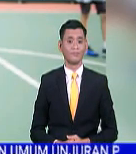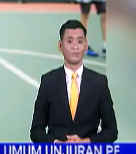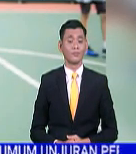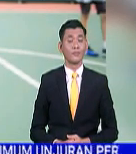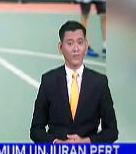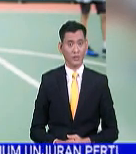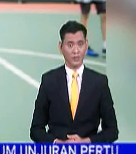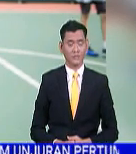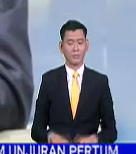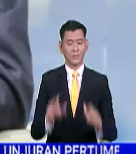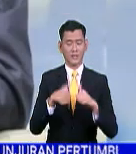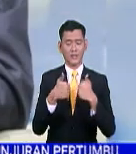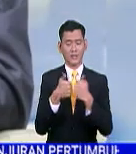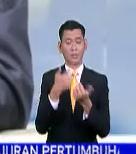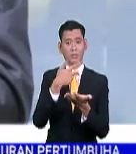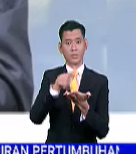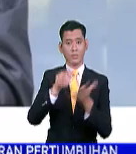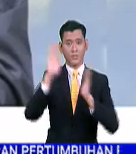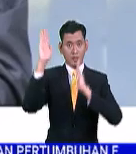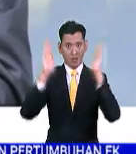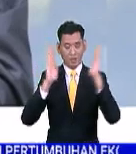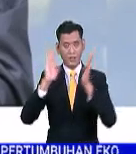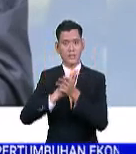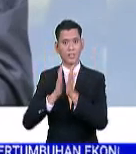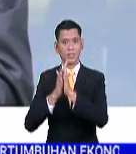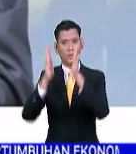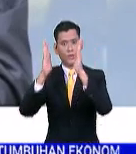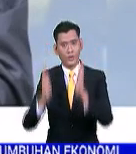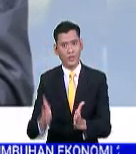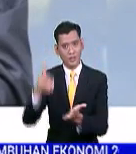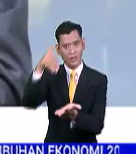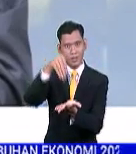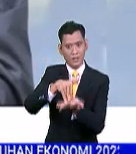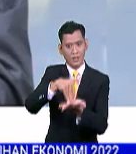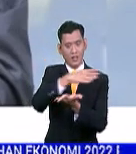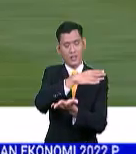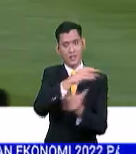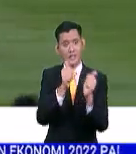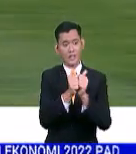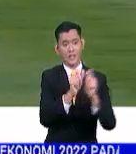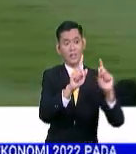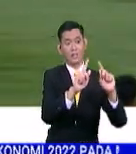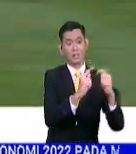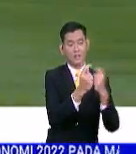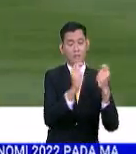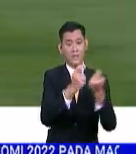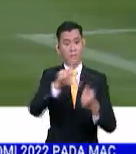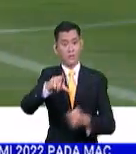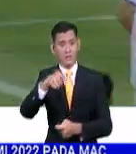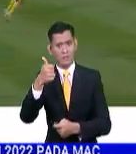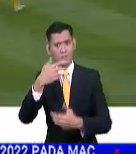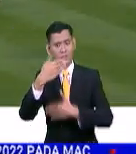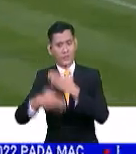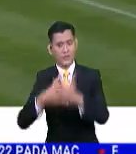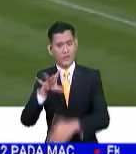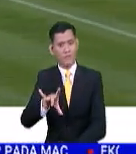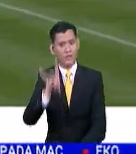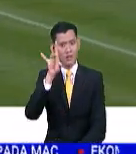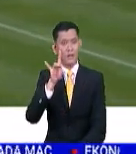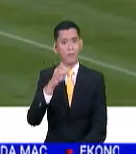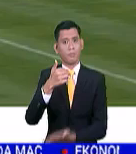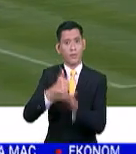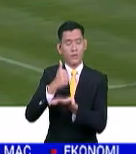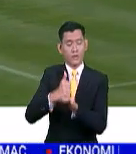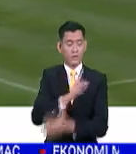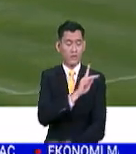Menurut beliau, FM juga bersedia menjadi orang tengah antara Pangong dengan kelab berkenaan untuk memastikan proses pelantikan penolong ketua